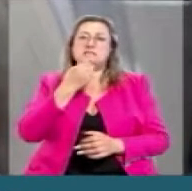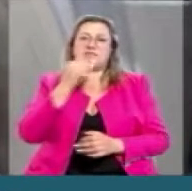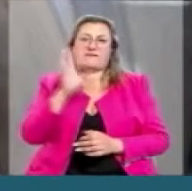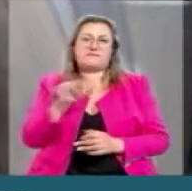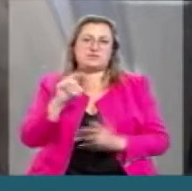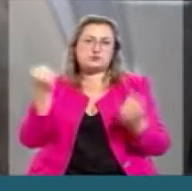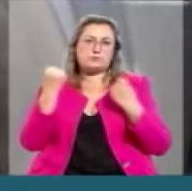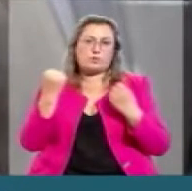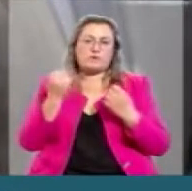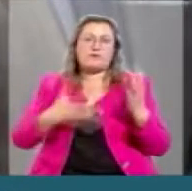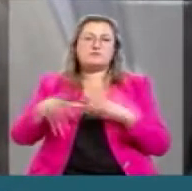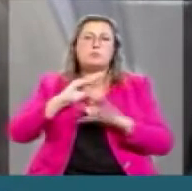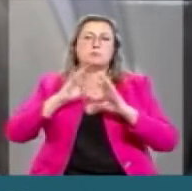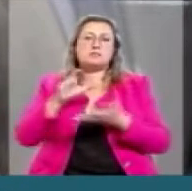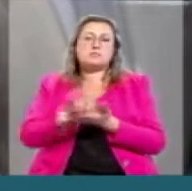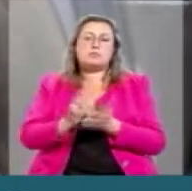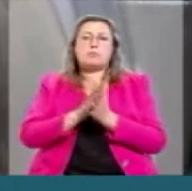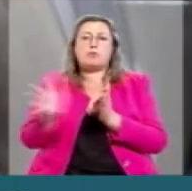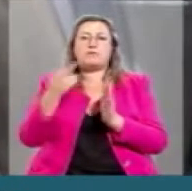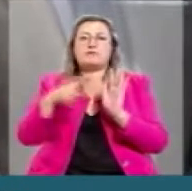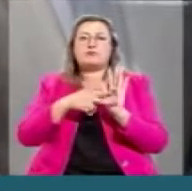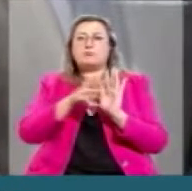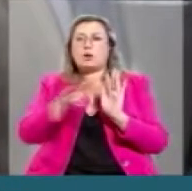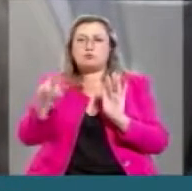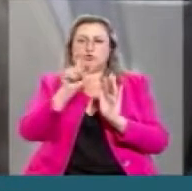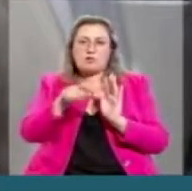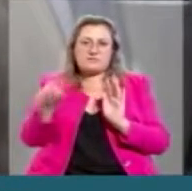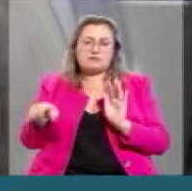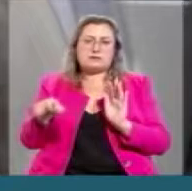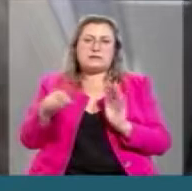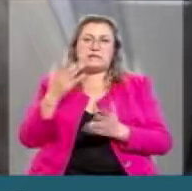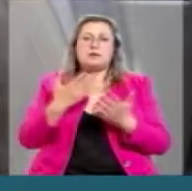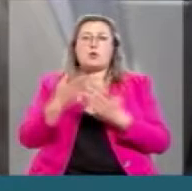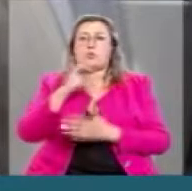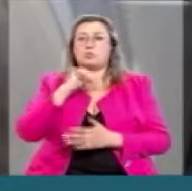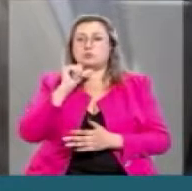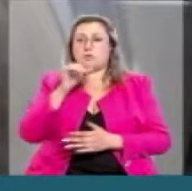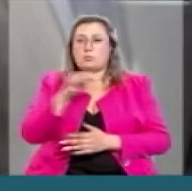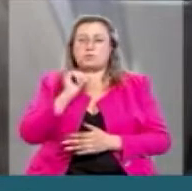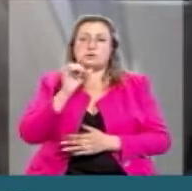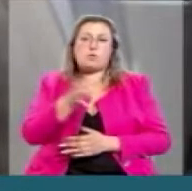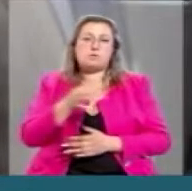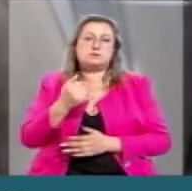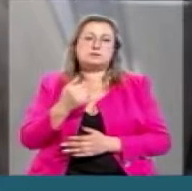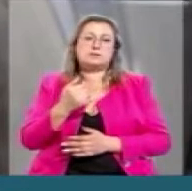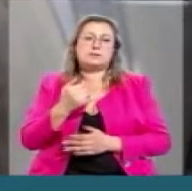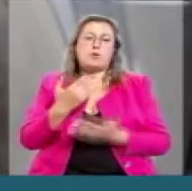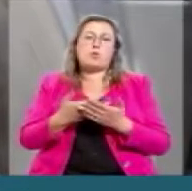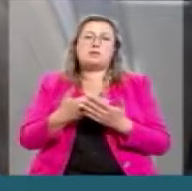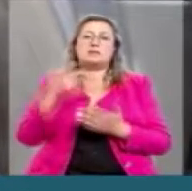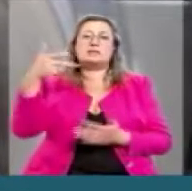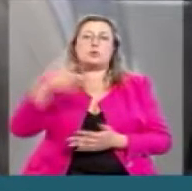спорта. Во всем мире занимается более 28 миллионов человек. Если говорить про Костанайскую область, то в Костанайской области